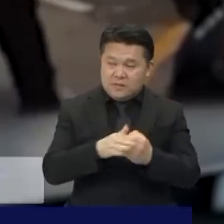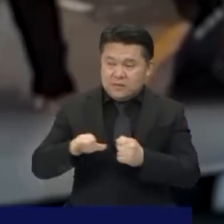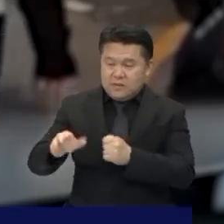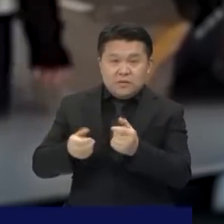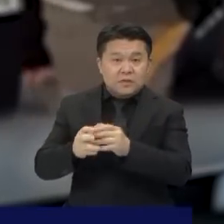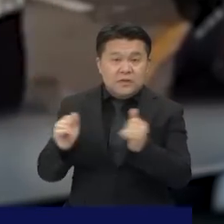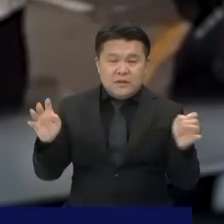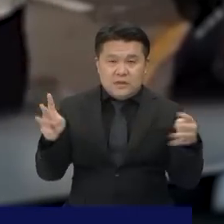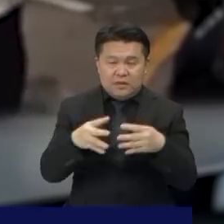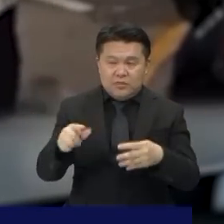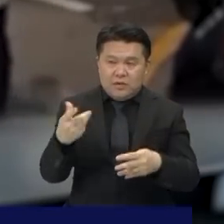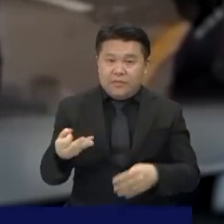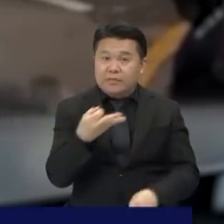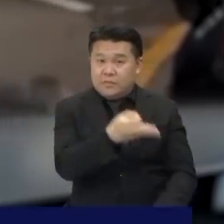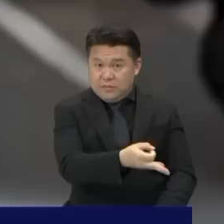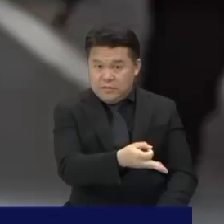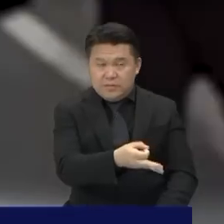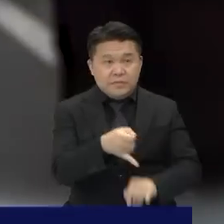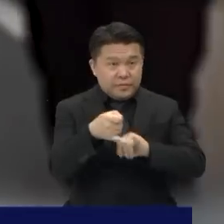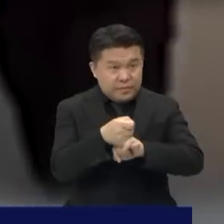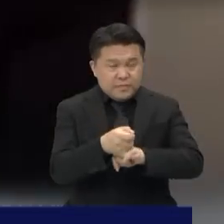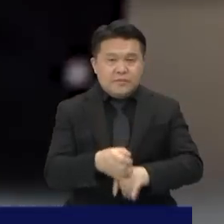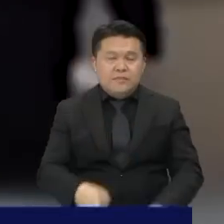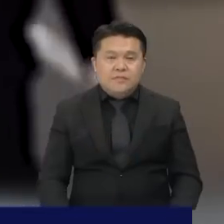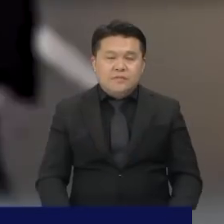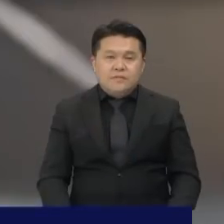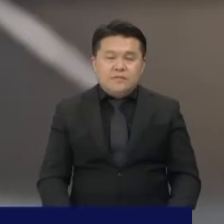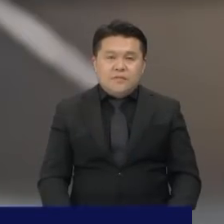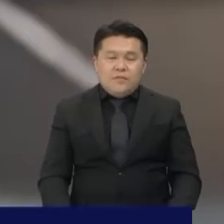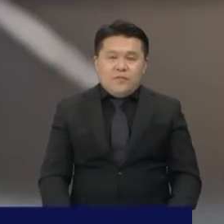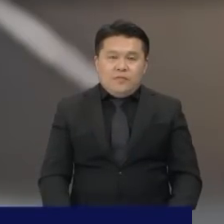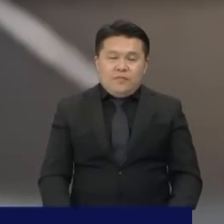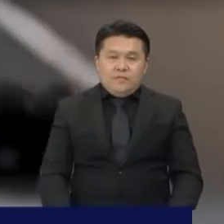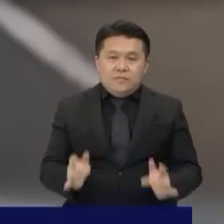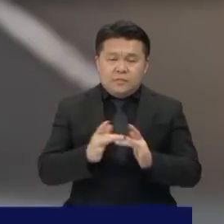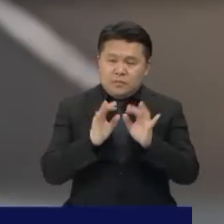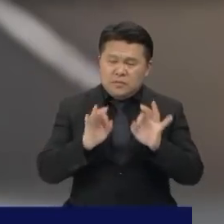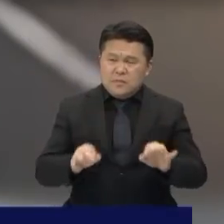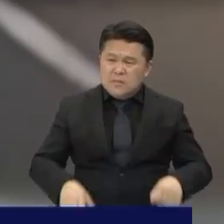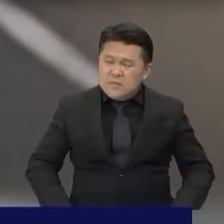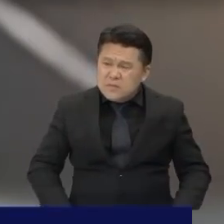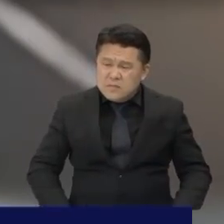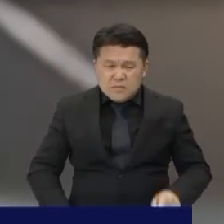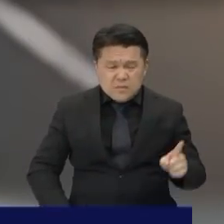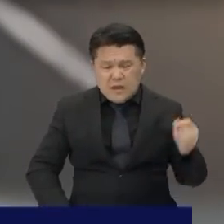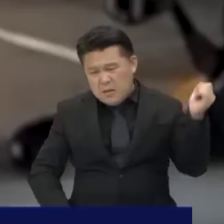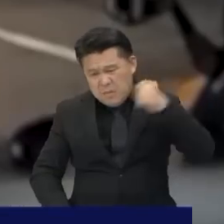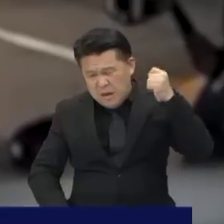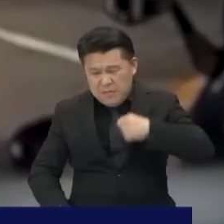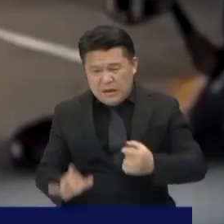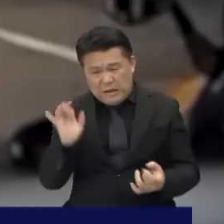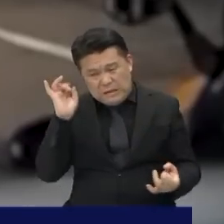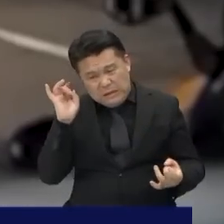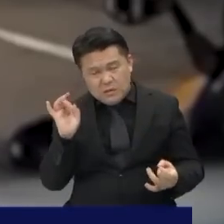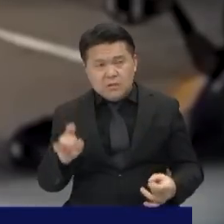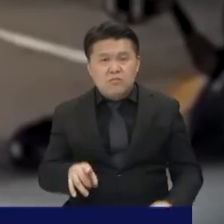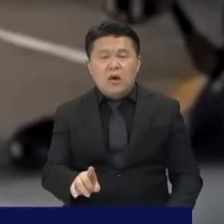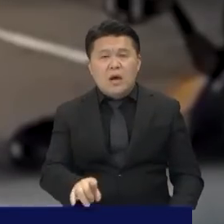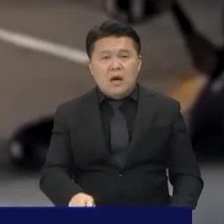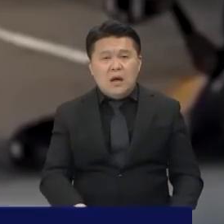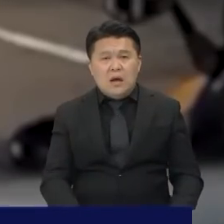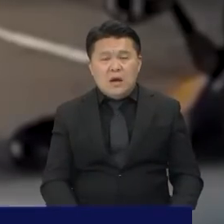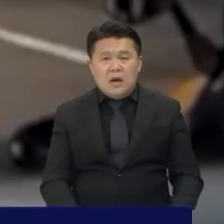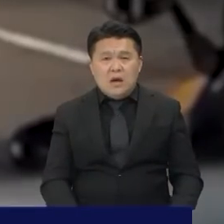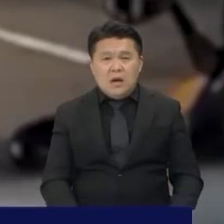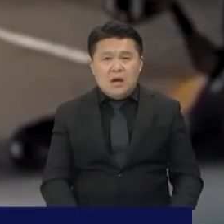운전자가 합의금 600만 원을 주기로 한 것으로 알려졌습니다. 누리꾼들은 상대가 주먹질하는데 어찌 맞기만 하나, 이게